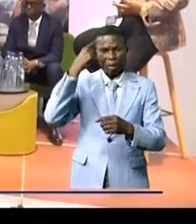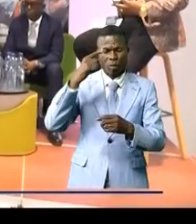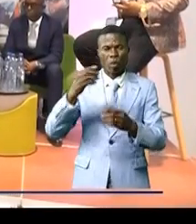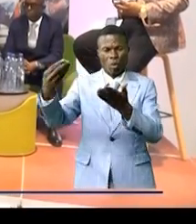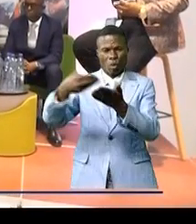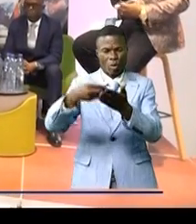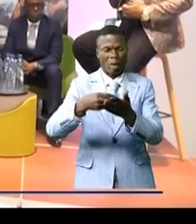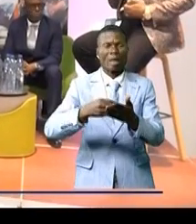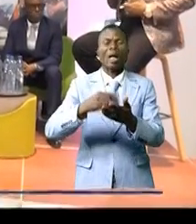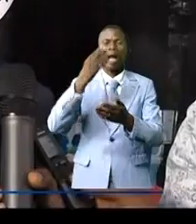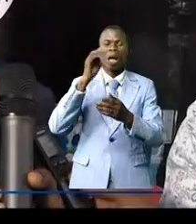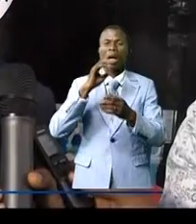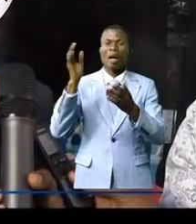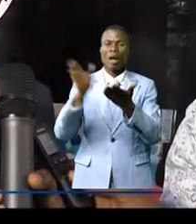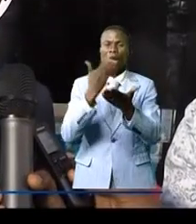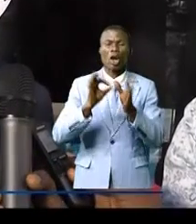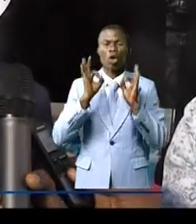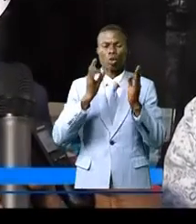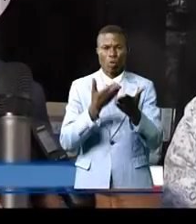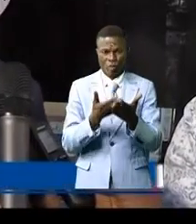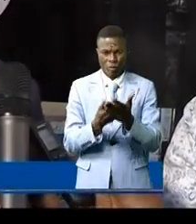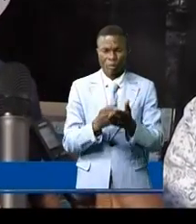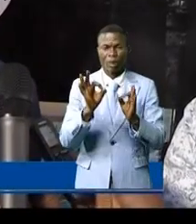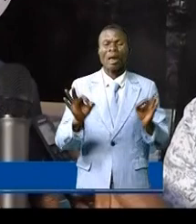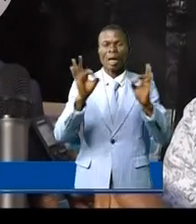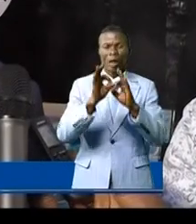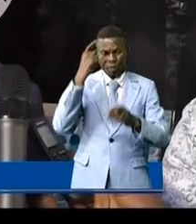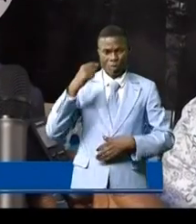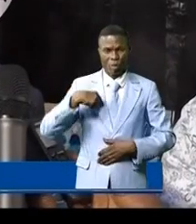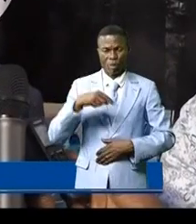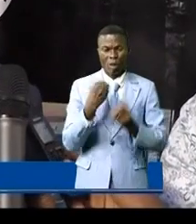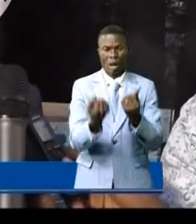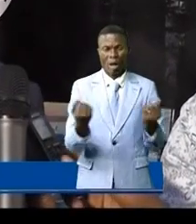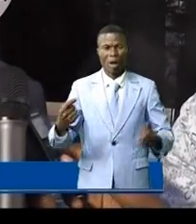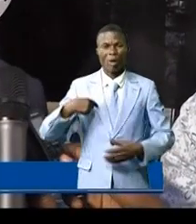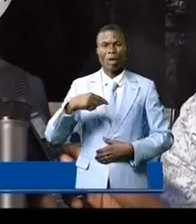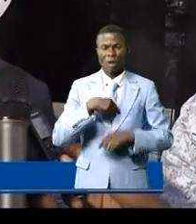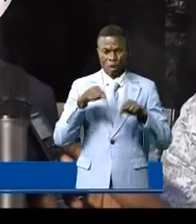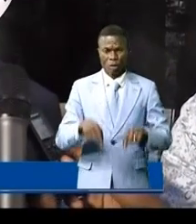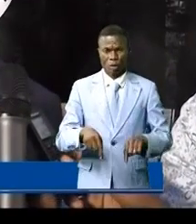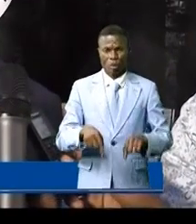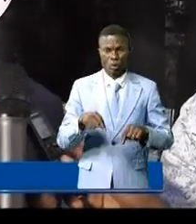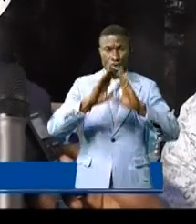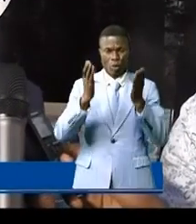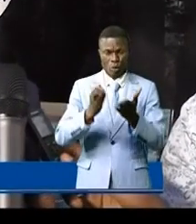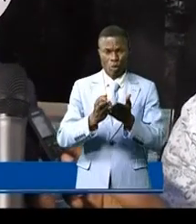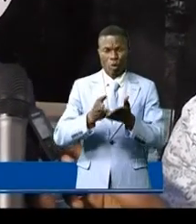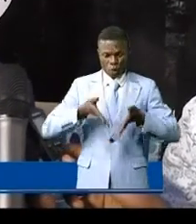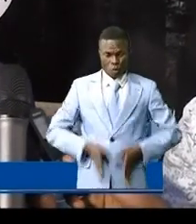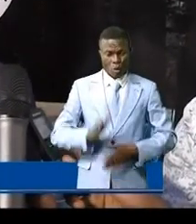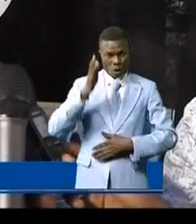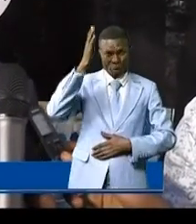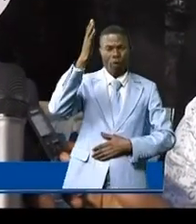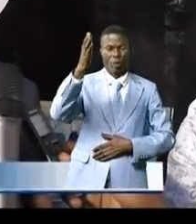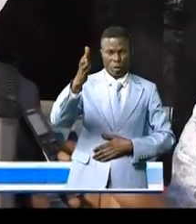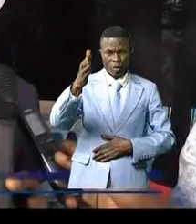l'enregistrement d'un nouvel album. Il est important que nos enfants d'aujourd'hui et ceux qui viennent demain,